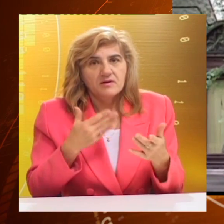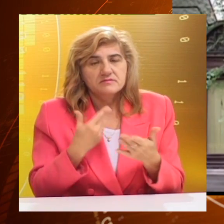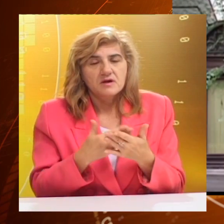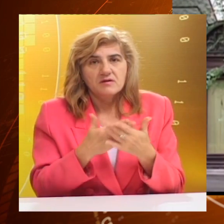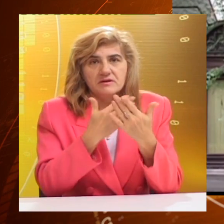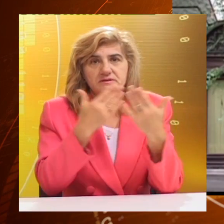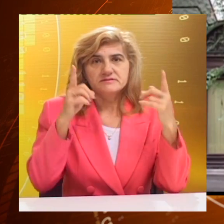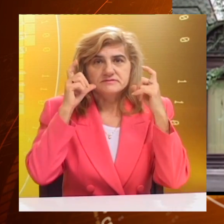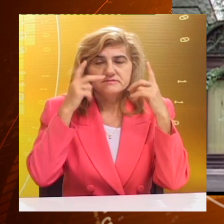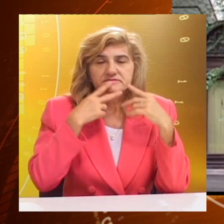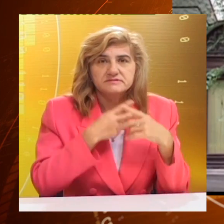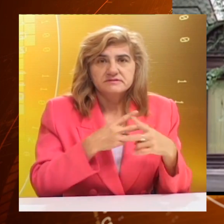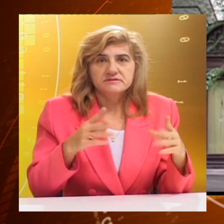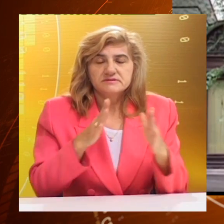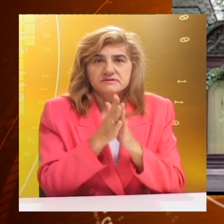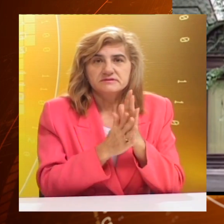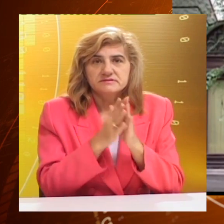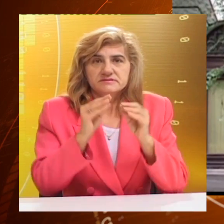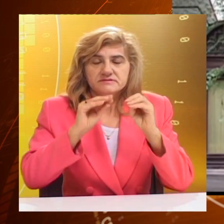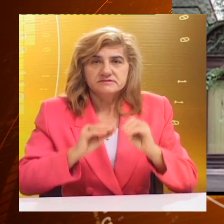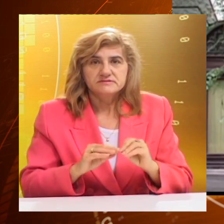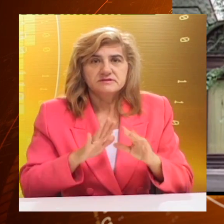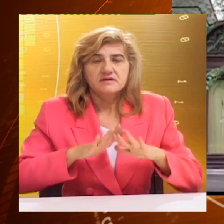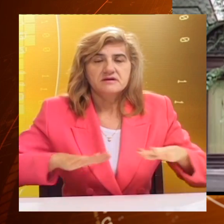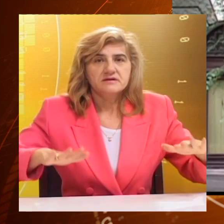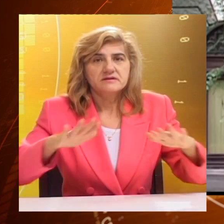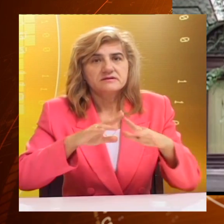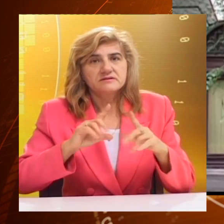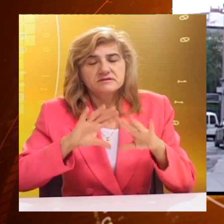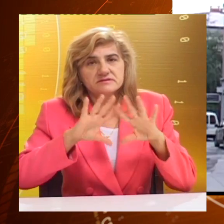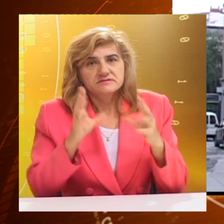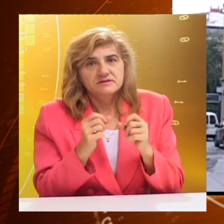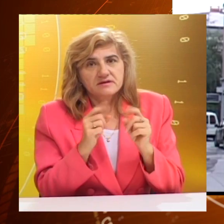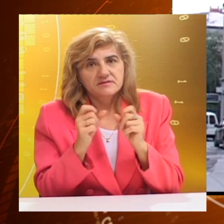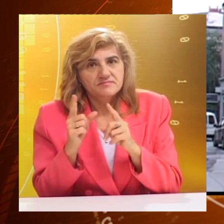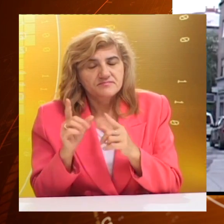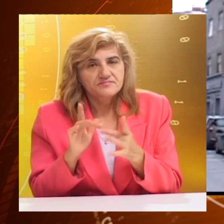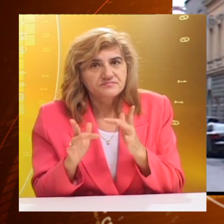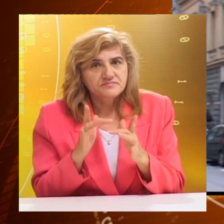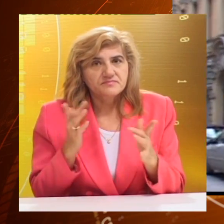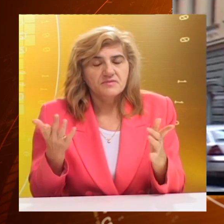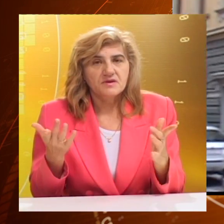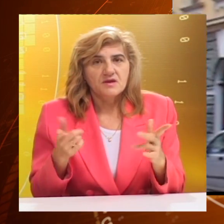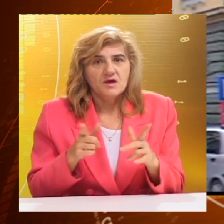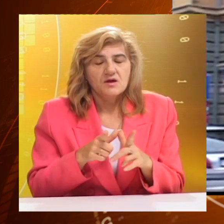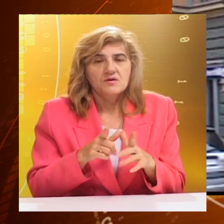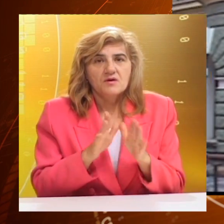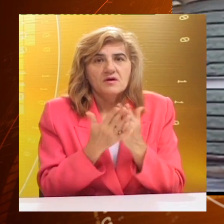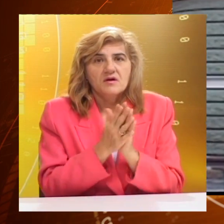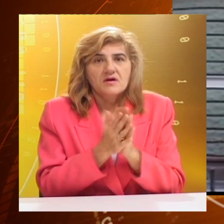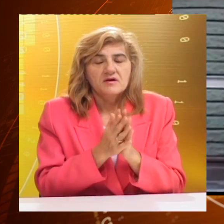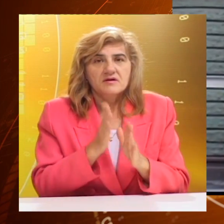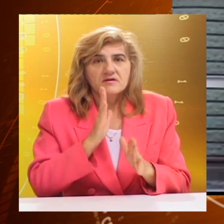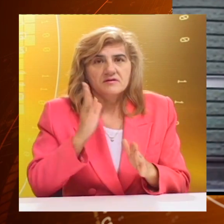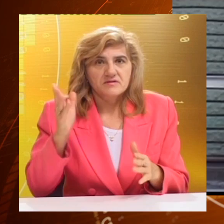organizovati zajedničke izložbe i seminara i, što je najvažnije, učestvovati na zajedničkim konkursima. Univerzitetska i